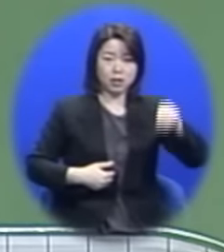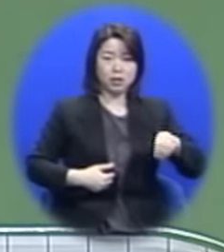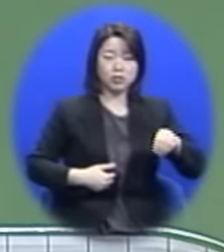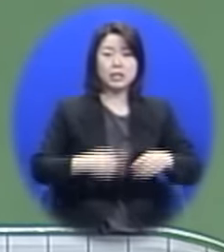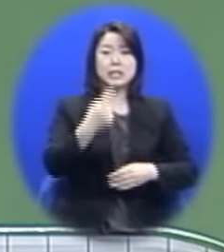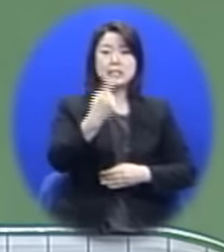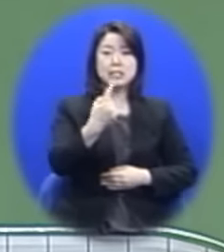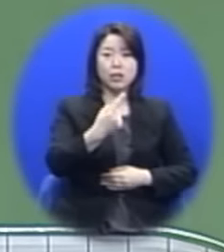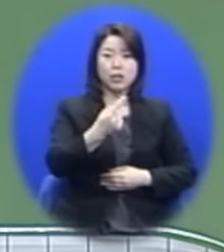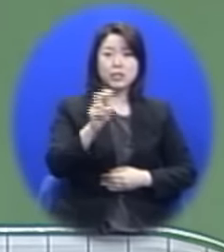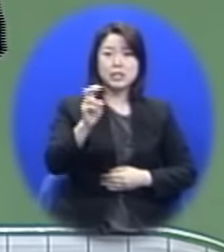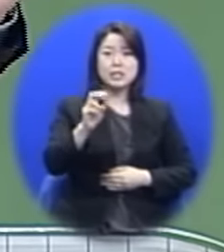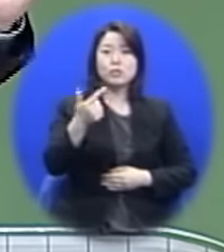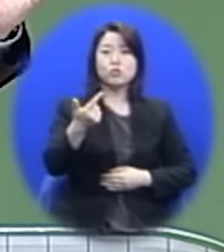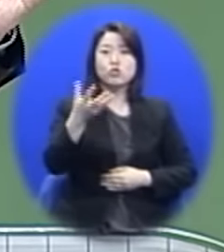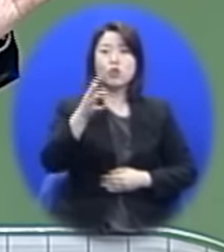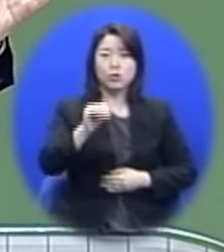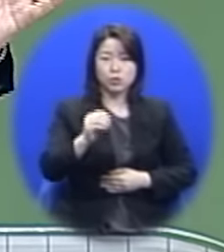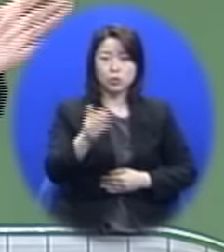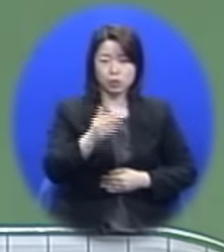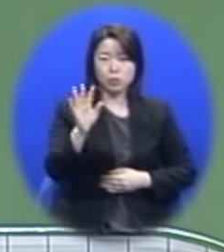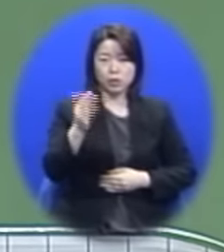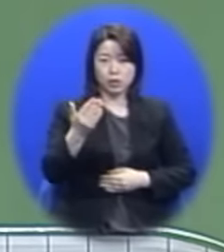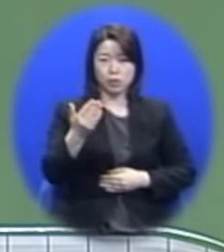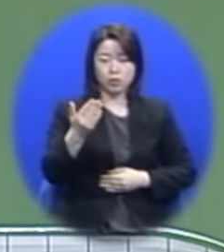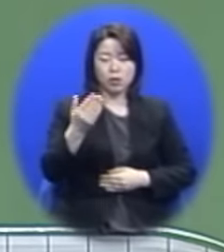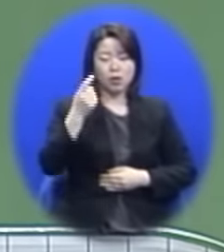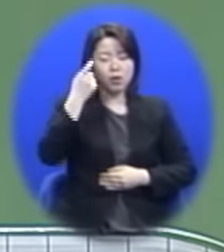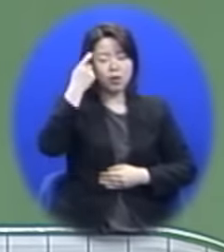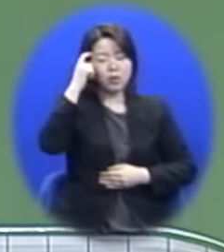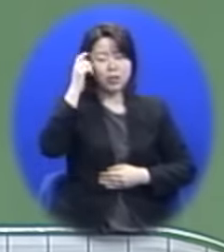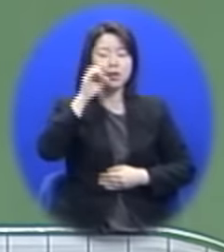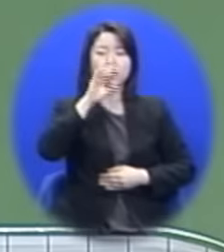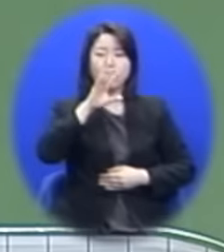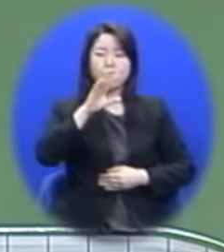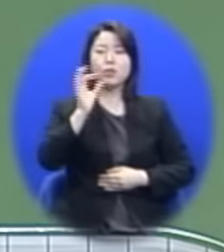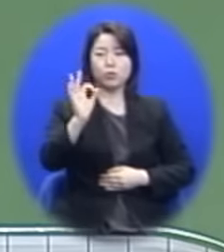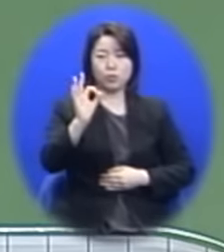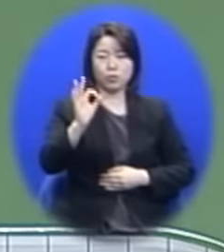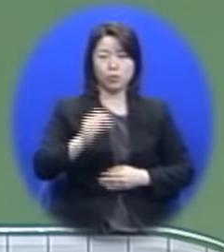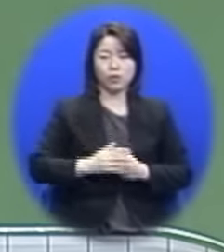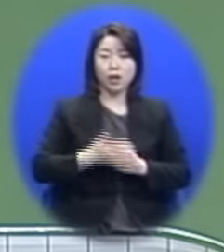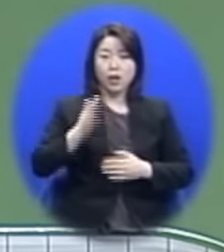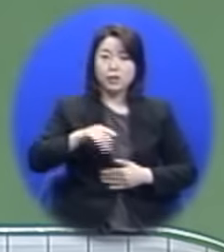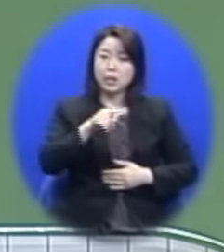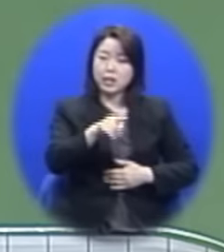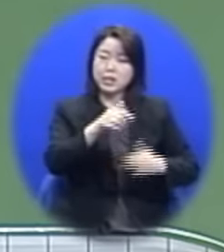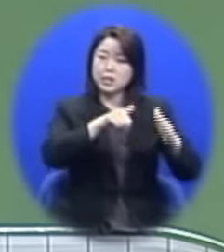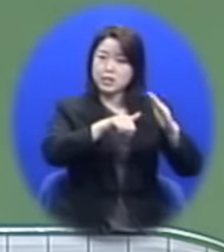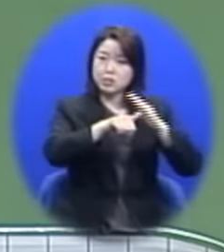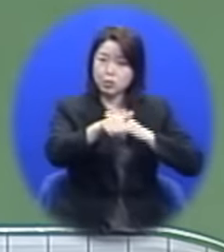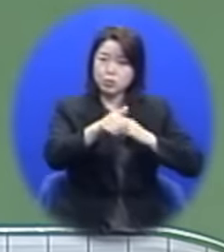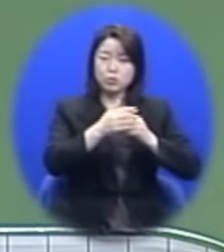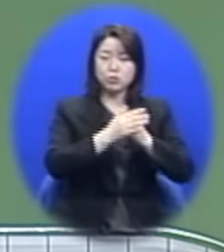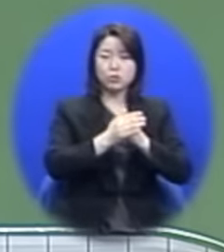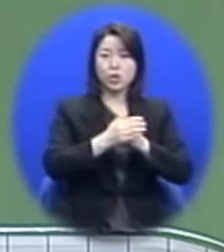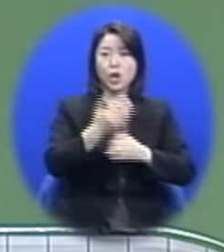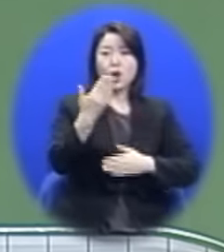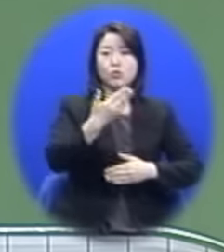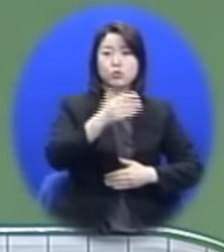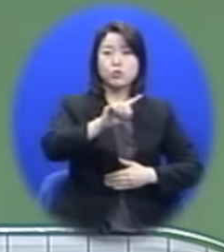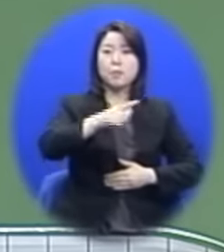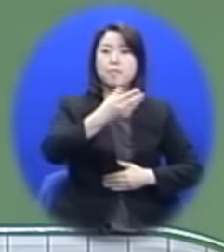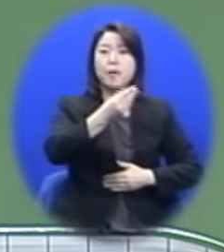1,027억쯤 돼요. 상상이 잘 안 되는 금액이죠. 그런데 이 선수는 9,100만 달러가 됐으면